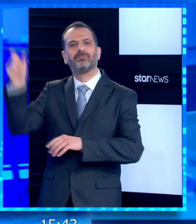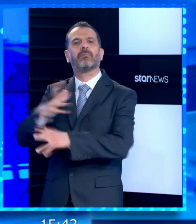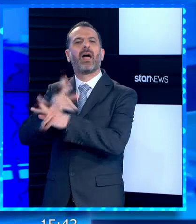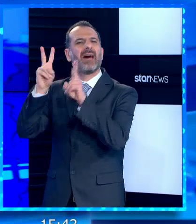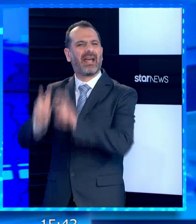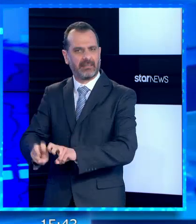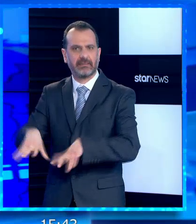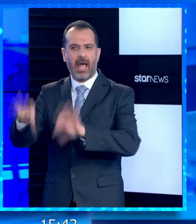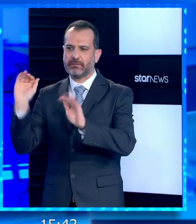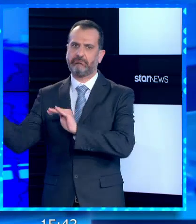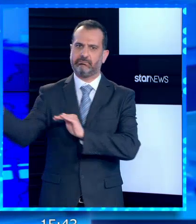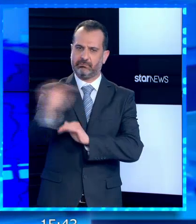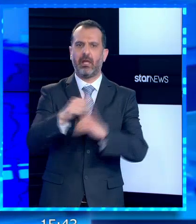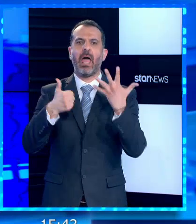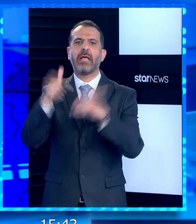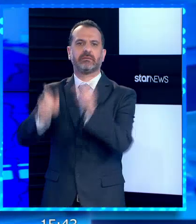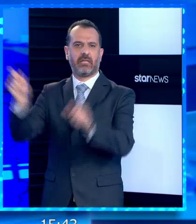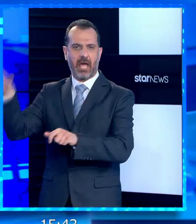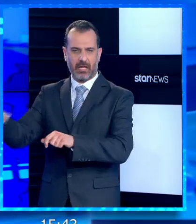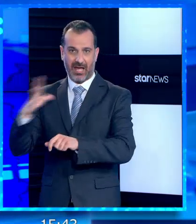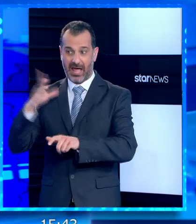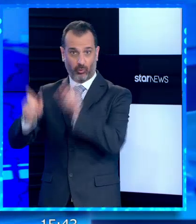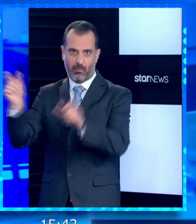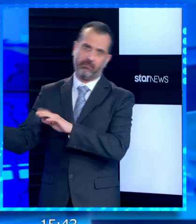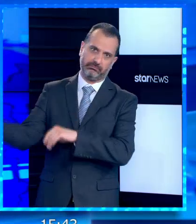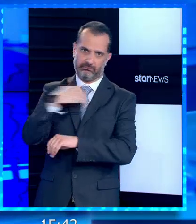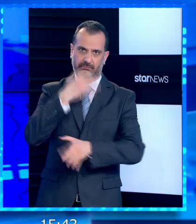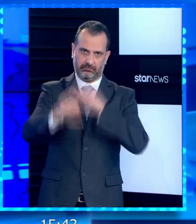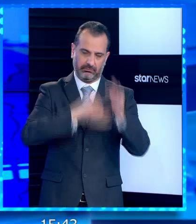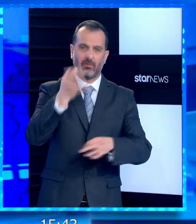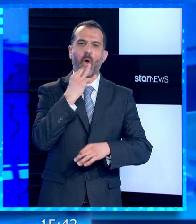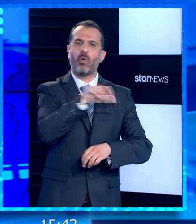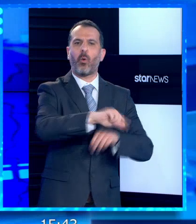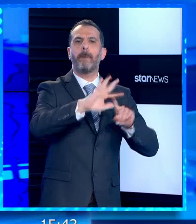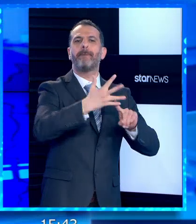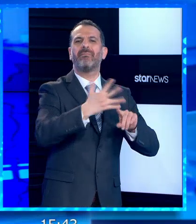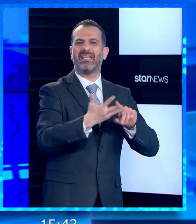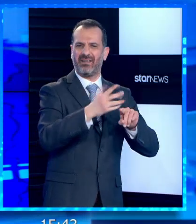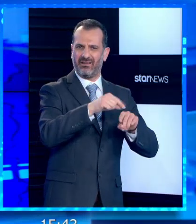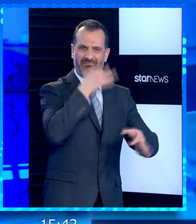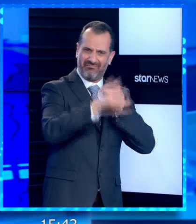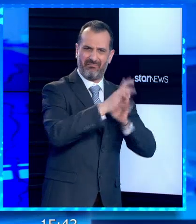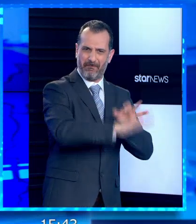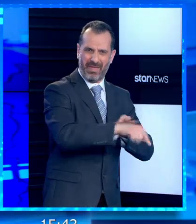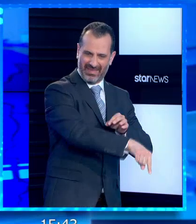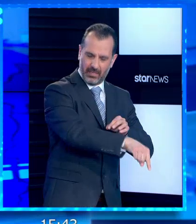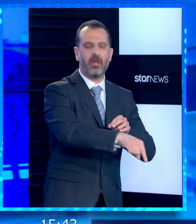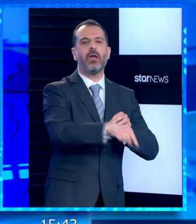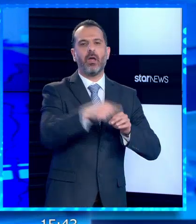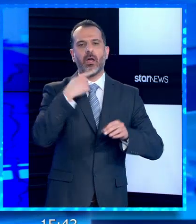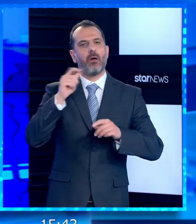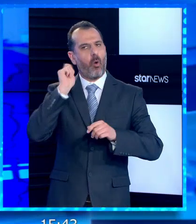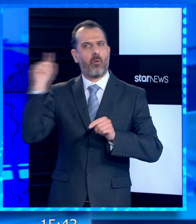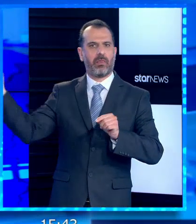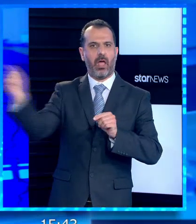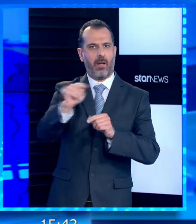νέα πρόσωπα που ταυτοποίησαν οι αρχές από την 5η κατάθεση του παιδιού. Ανάμεσα στα πρόσωπα που έχει κληθεί για